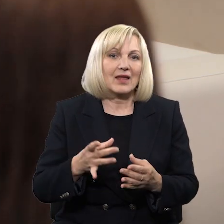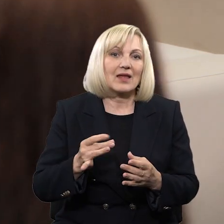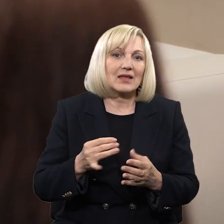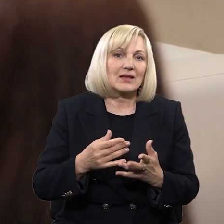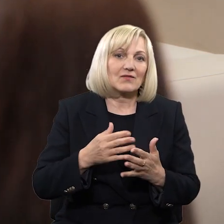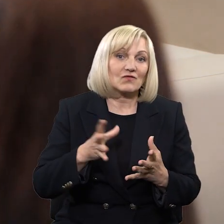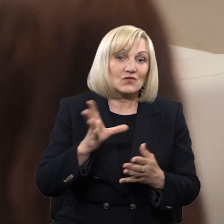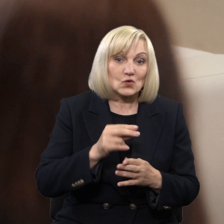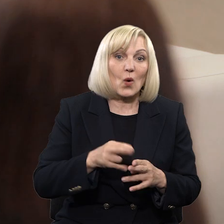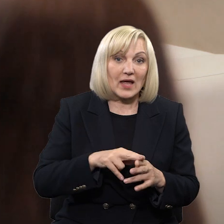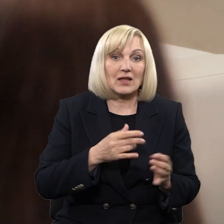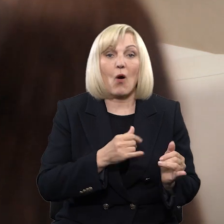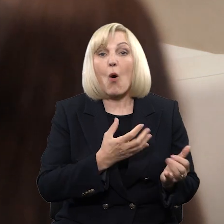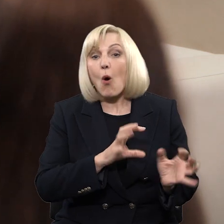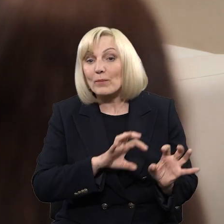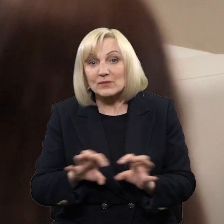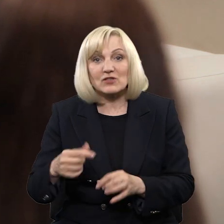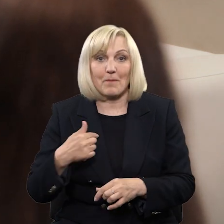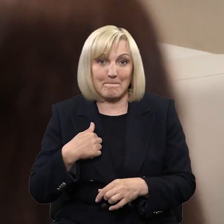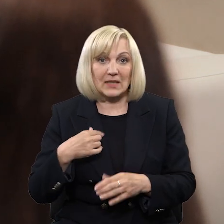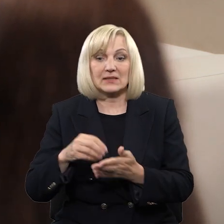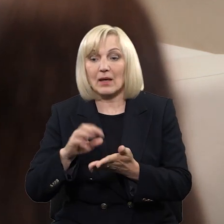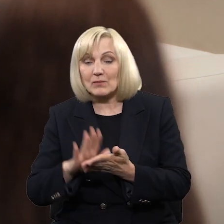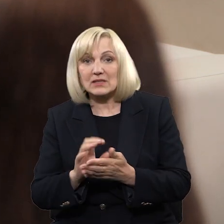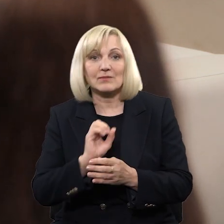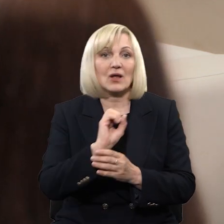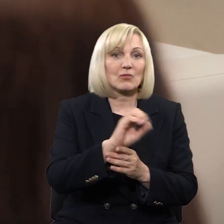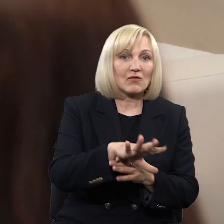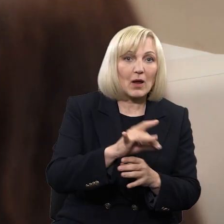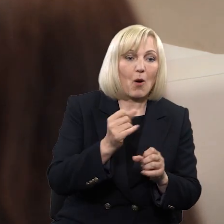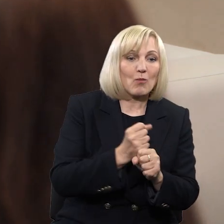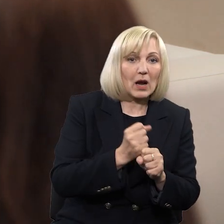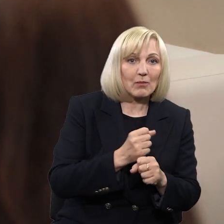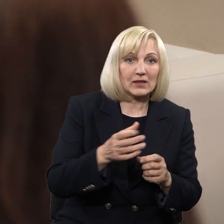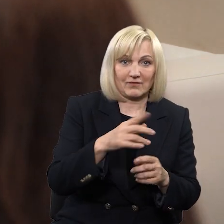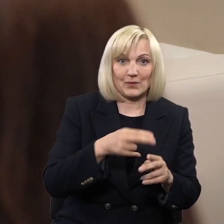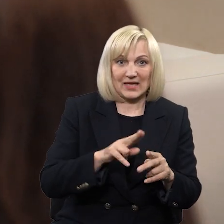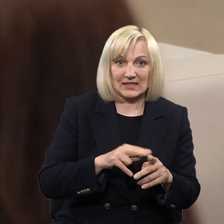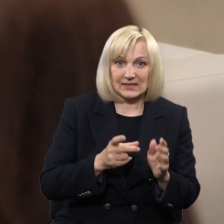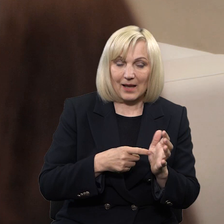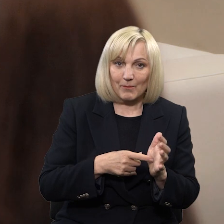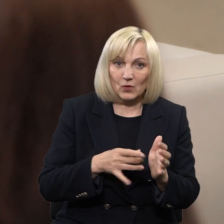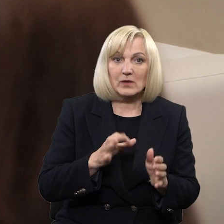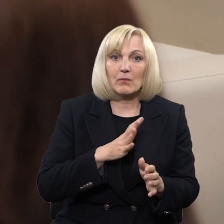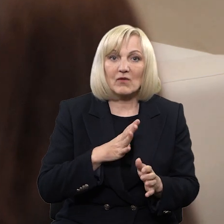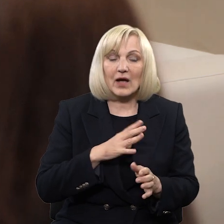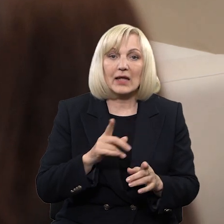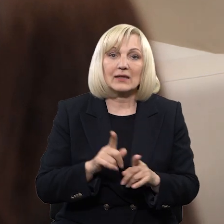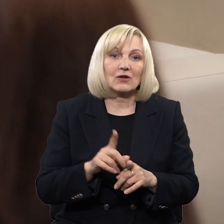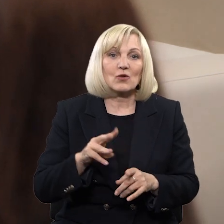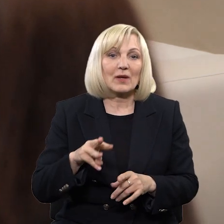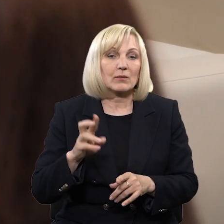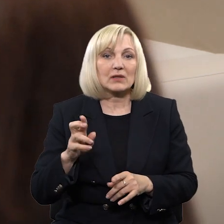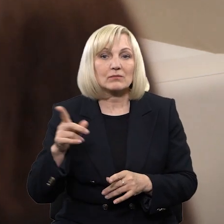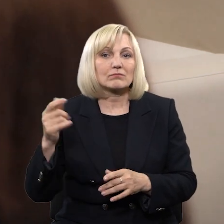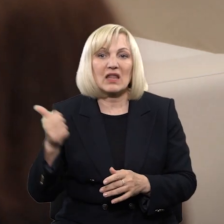в общем-то это все обеспечиваем вымбы записываем отправляем рассылаем работу обрабатываем все-таки запросы и Бывает ли